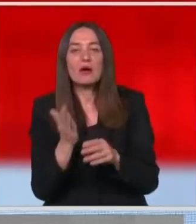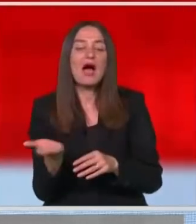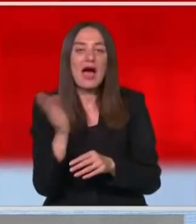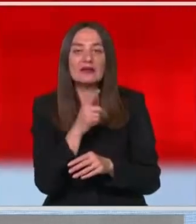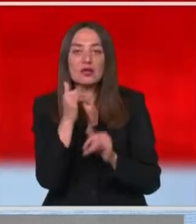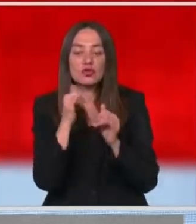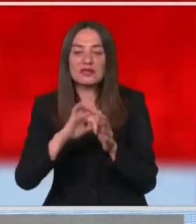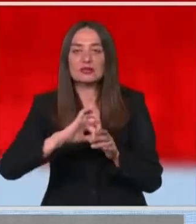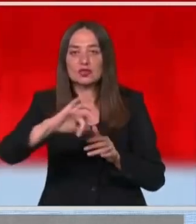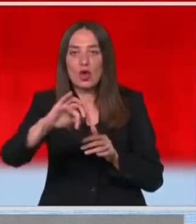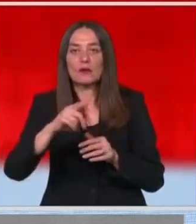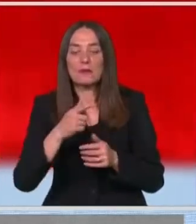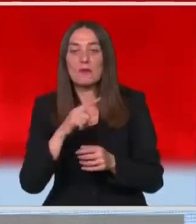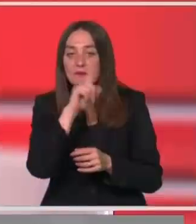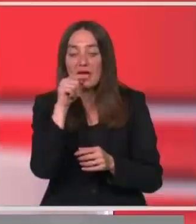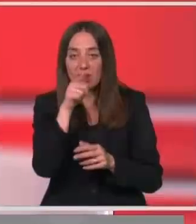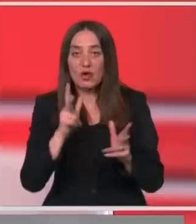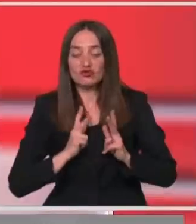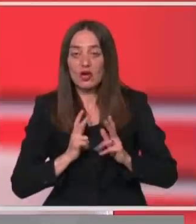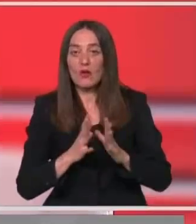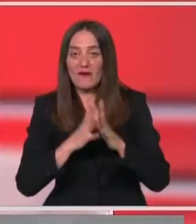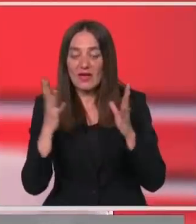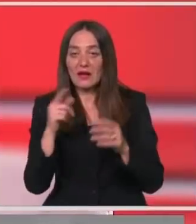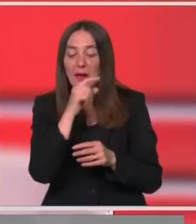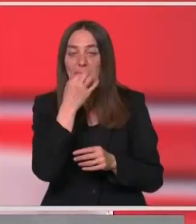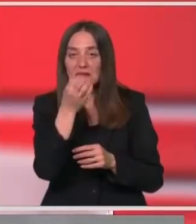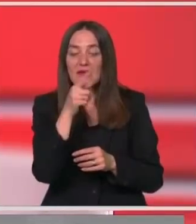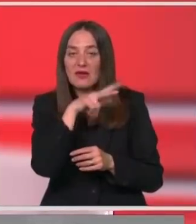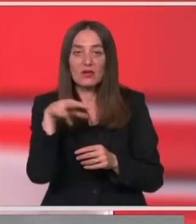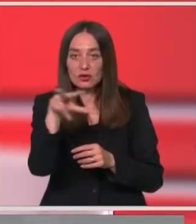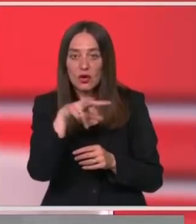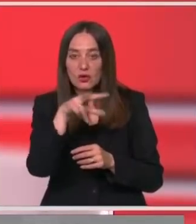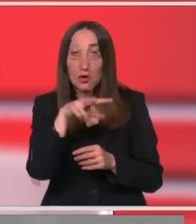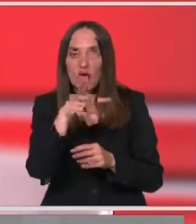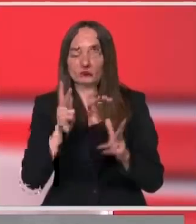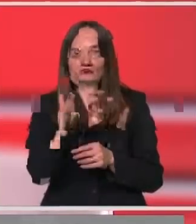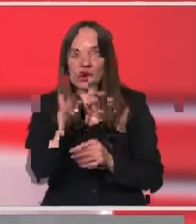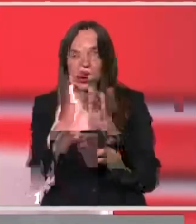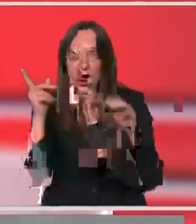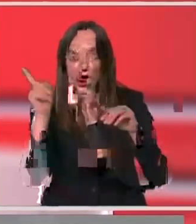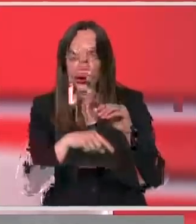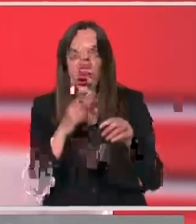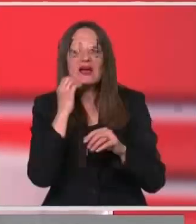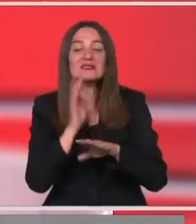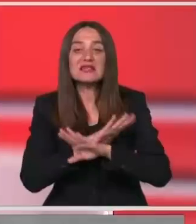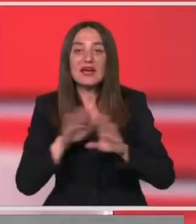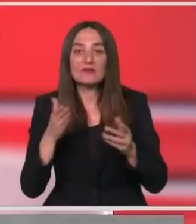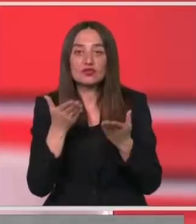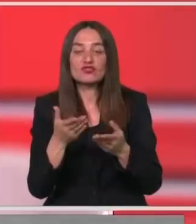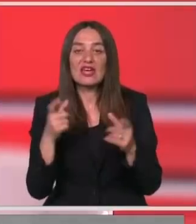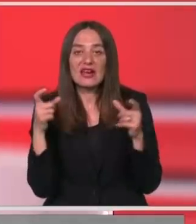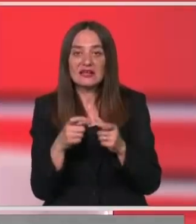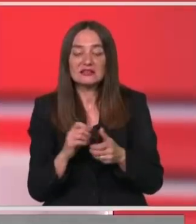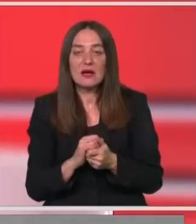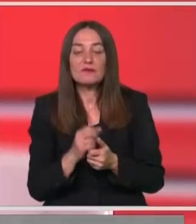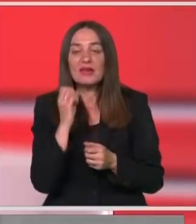to sad sklonimo po strani. Evo, da li očekujete velika, to je pitanje za vas trojicu, dakle, da li očekujete velika otpuštanja kad se završi kriza